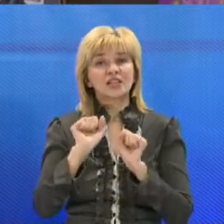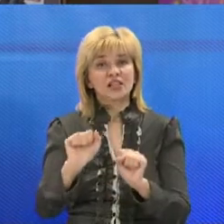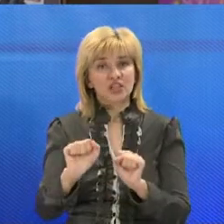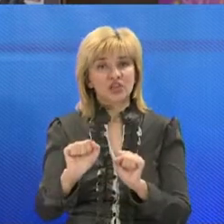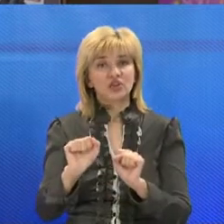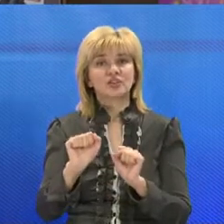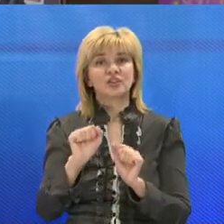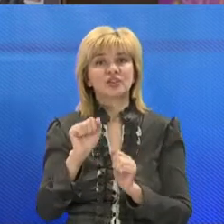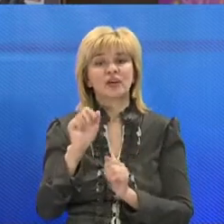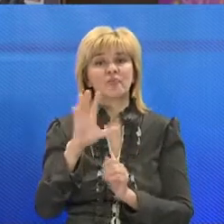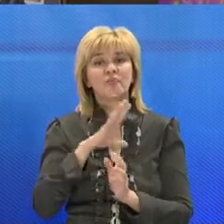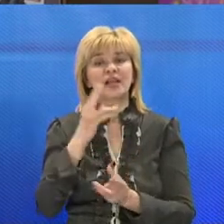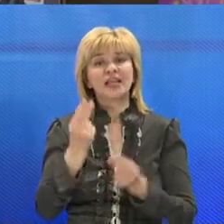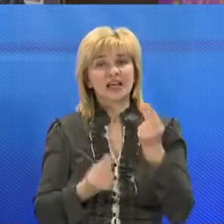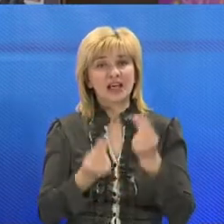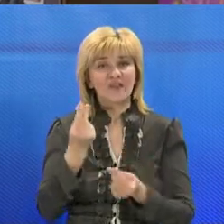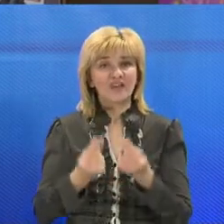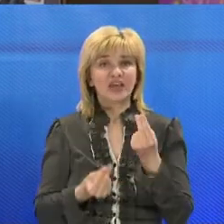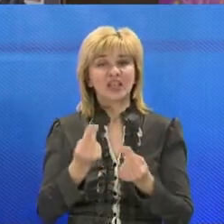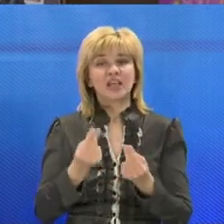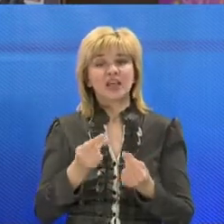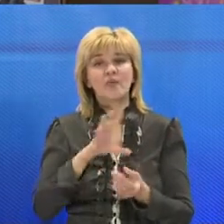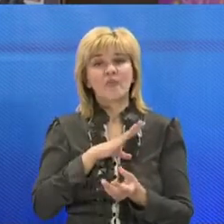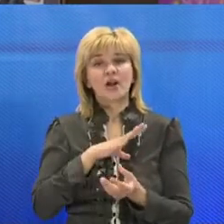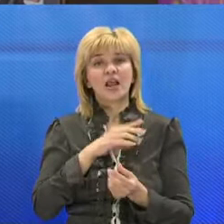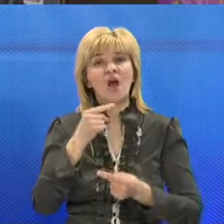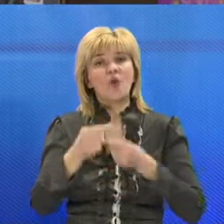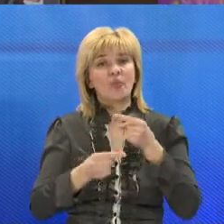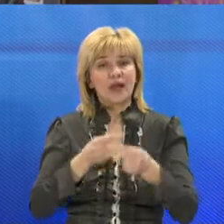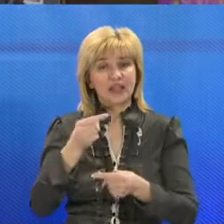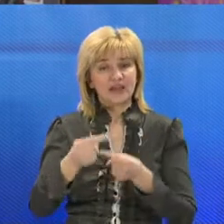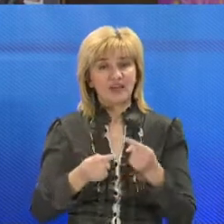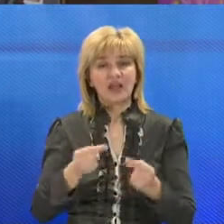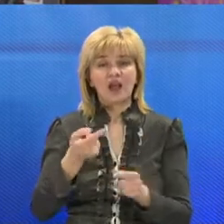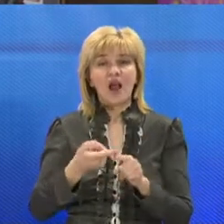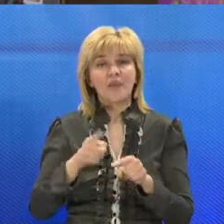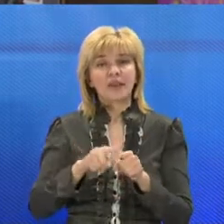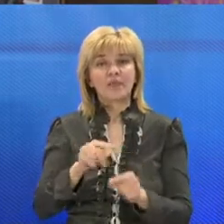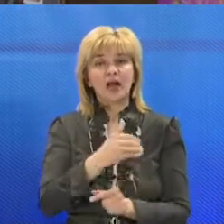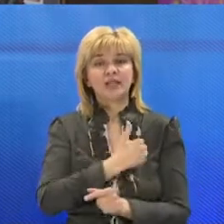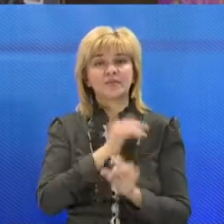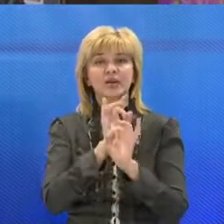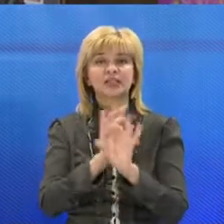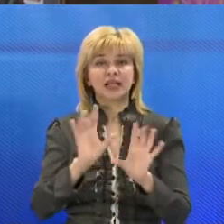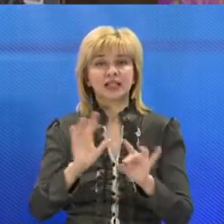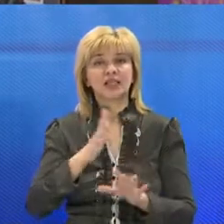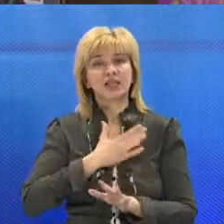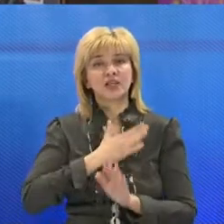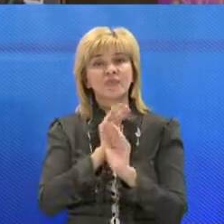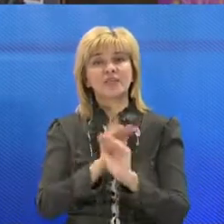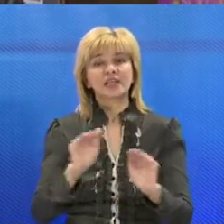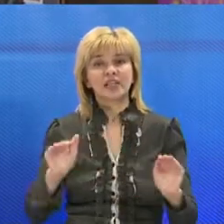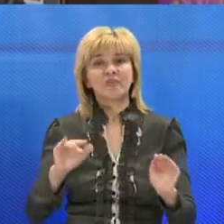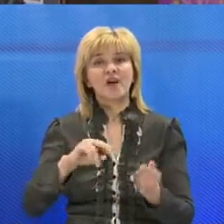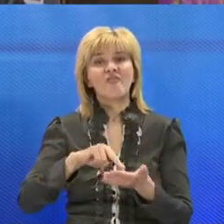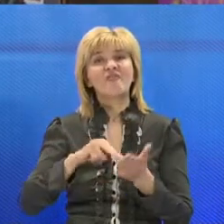защитницей. Были игровые куклы, были обрядовые. Именно об этом мы сегодня хотим рассказать тоже нашим детям в рамках